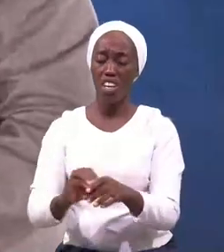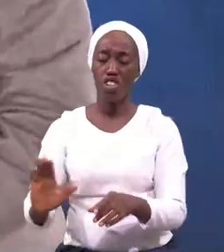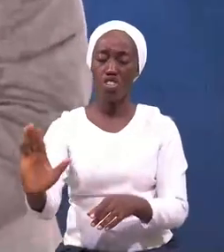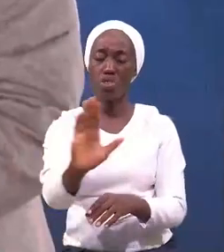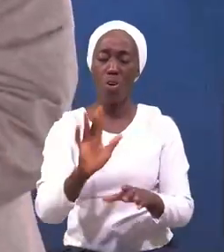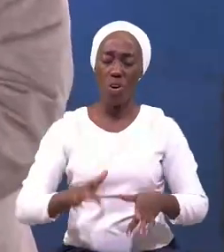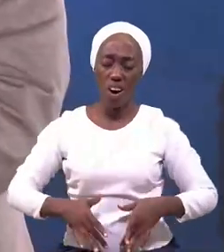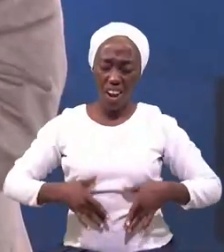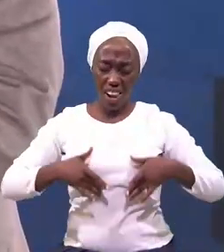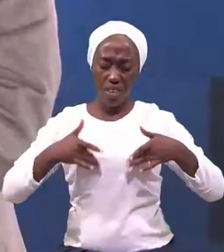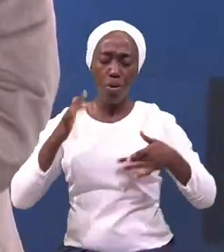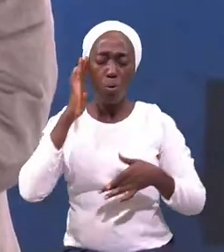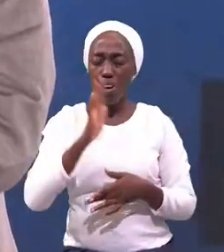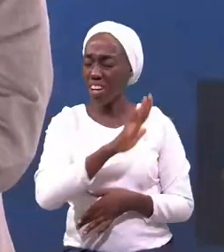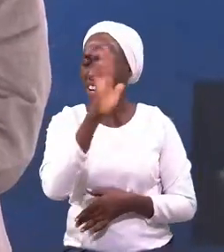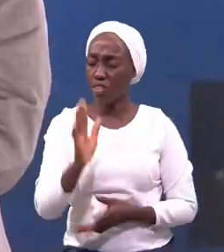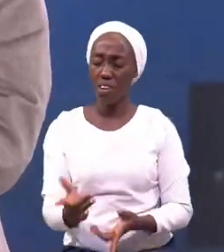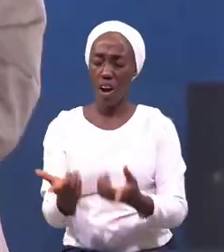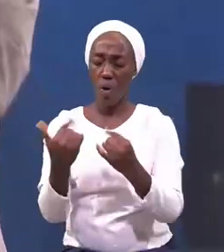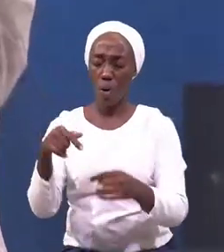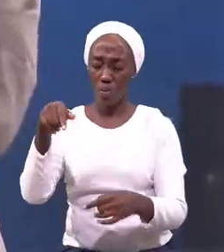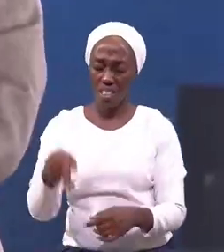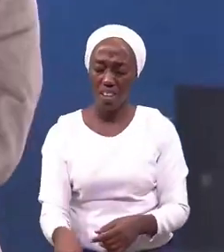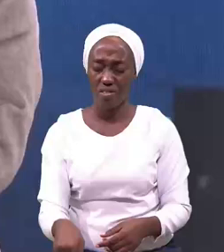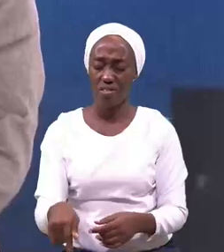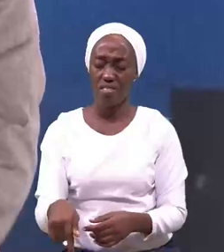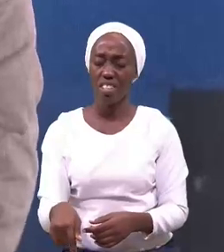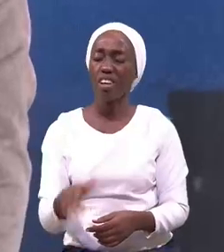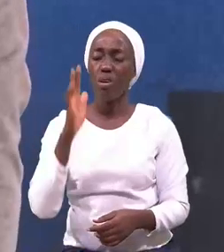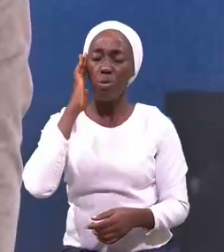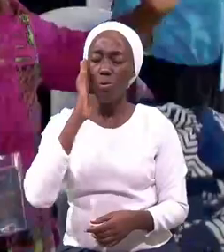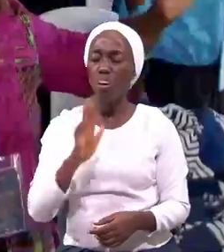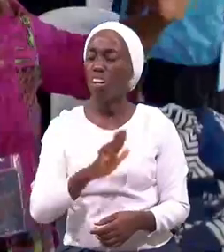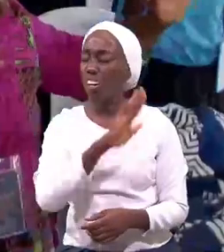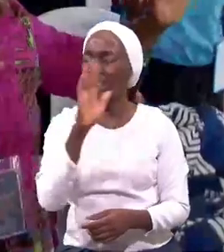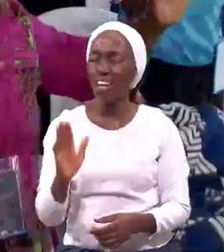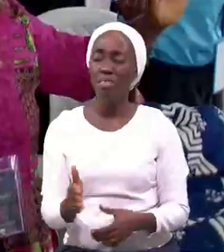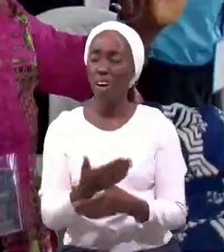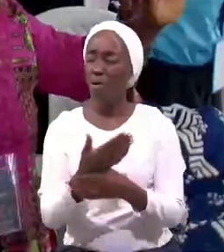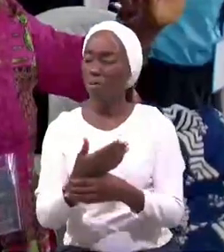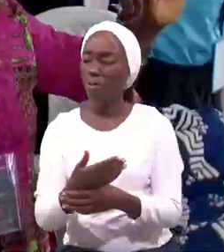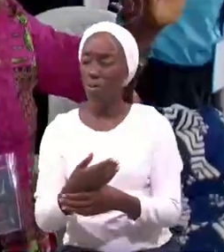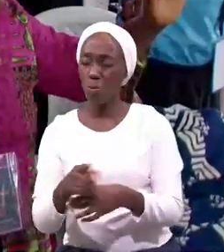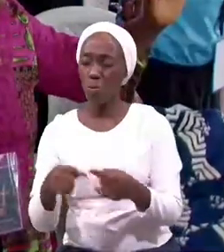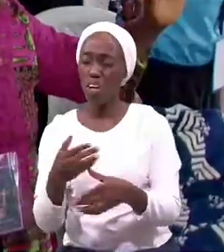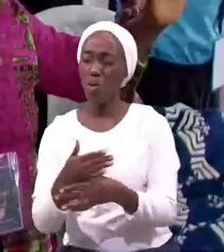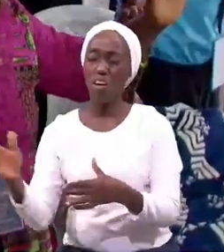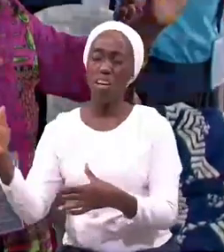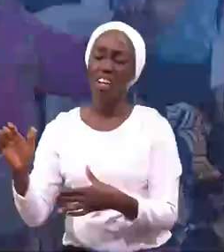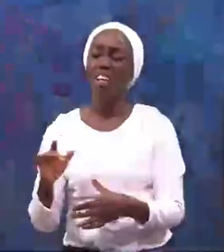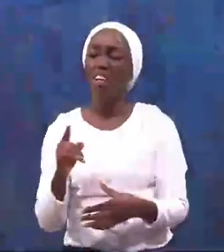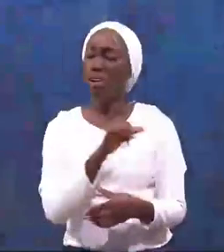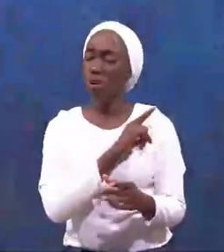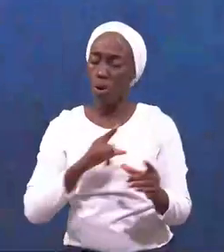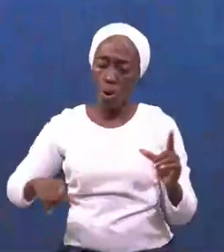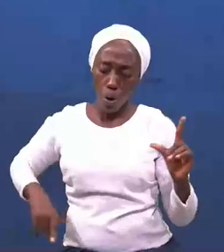vie ne pourra jamais s'éteindre. Ne va jamais diminuer. Seigneur,